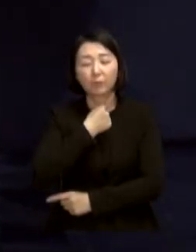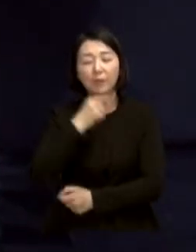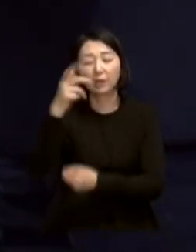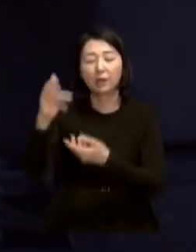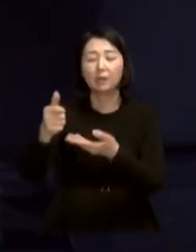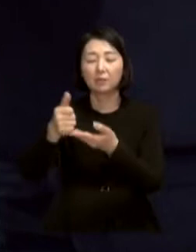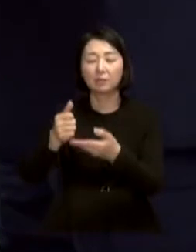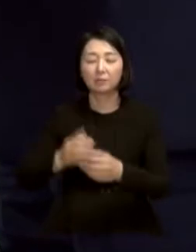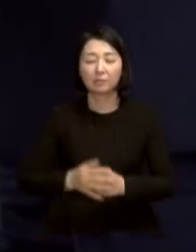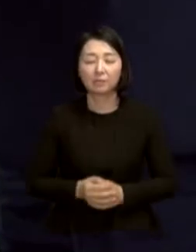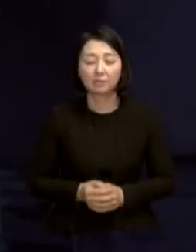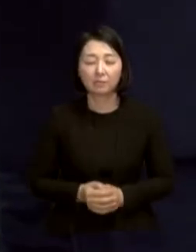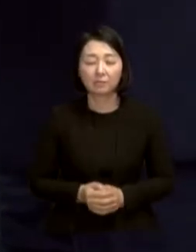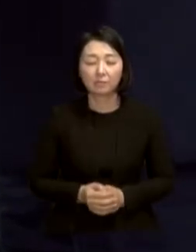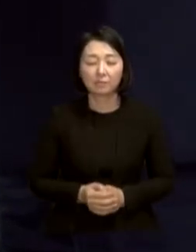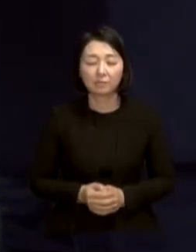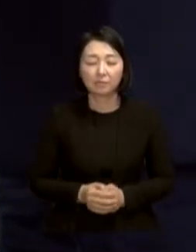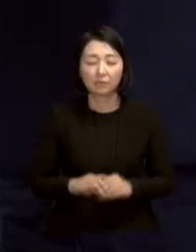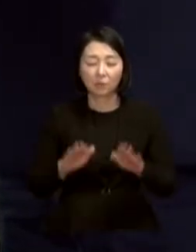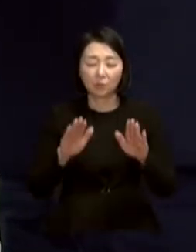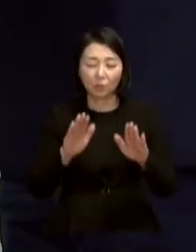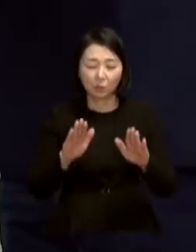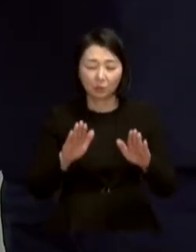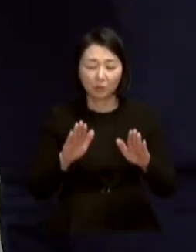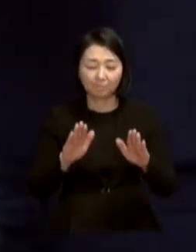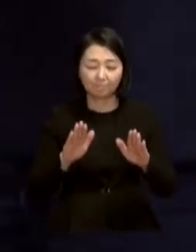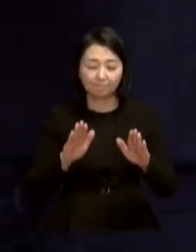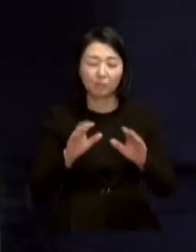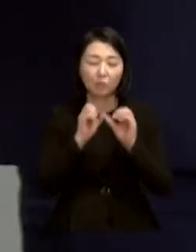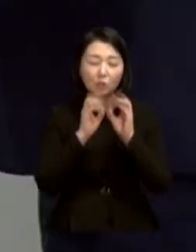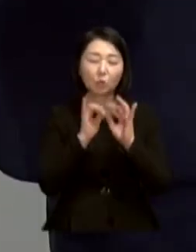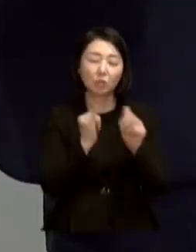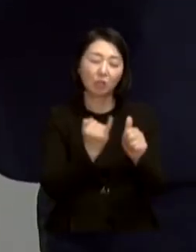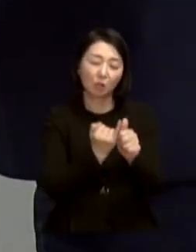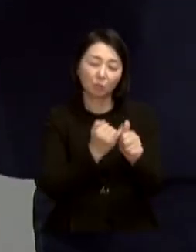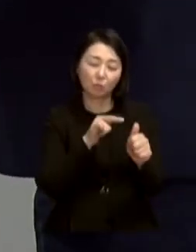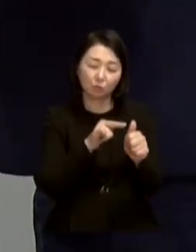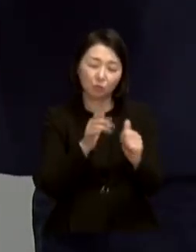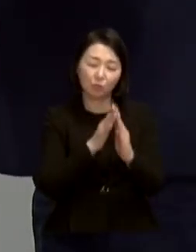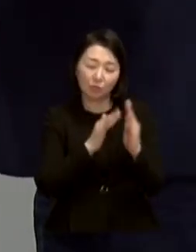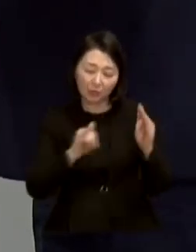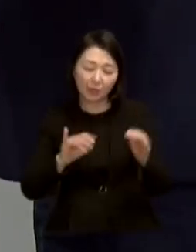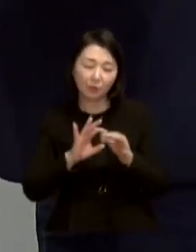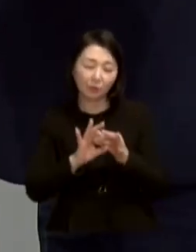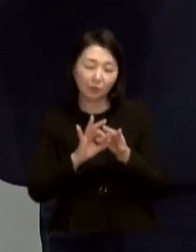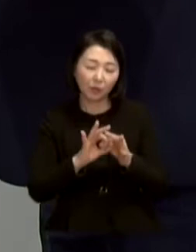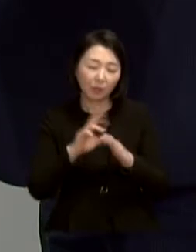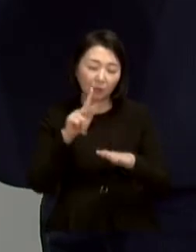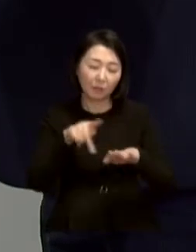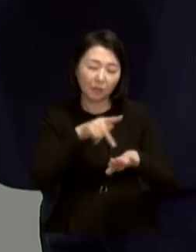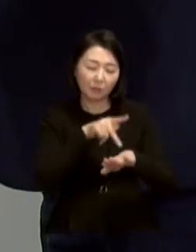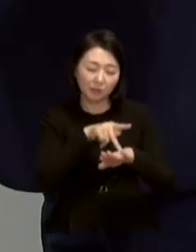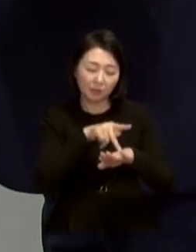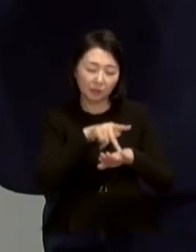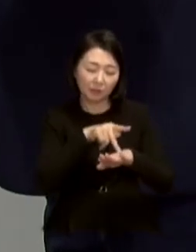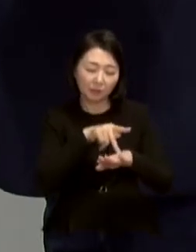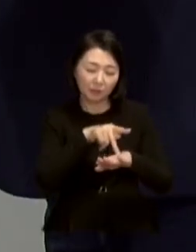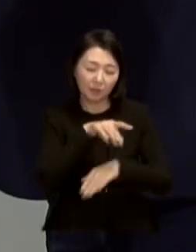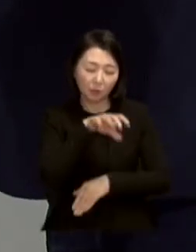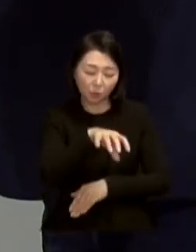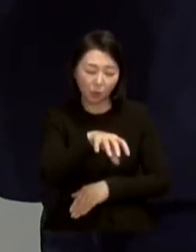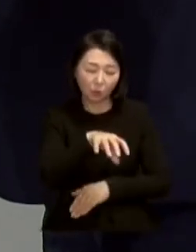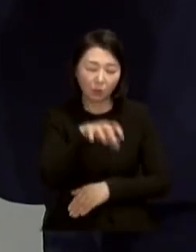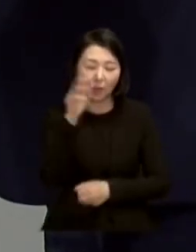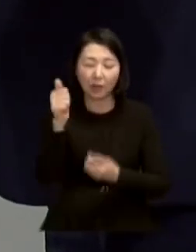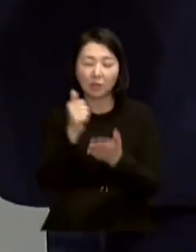오늘 이석 장지연 선교사님 가정을 통해 필리핀에 하나님의 복음을 기다리고 있던 영혼들을